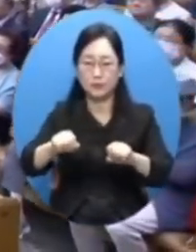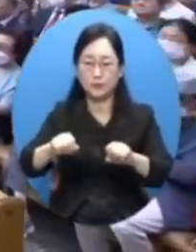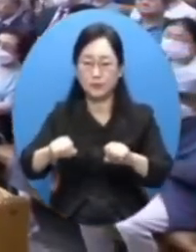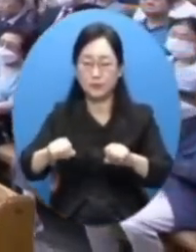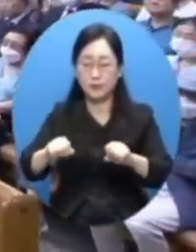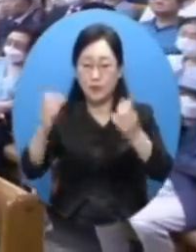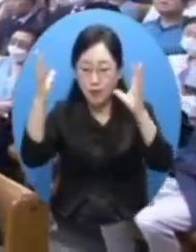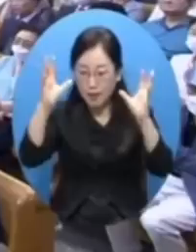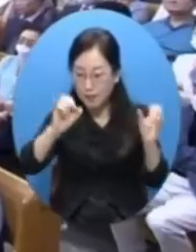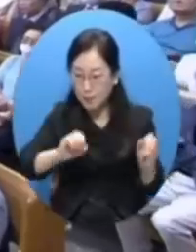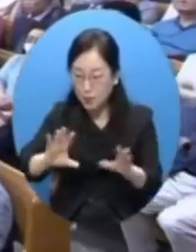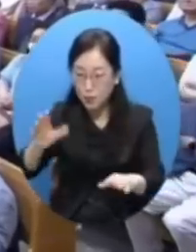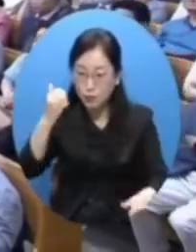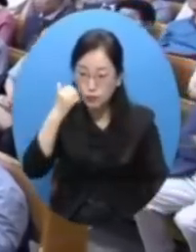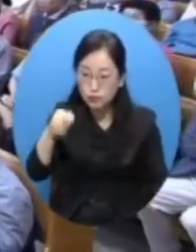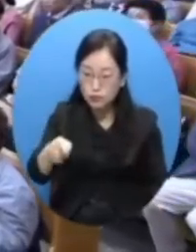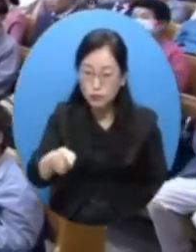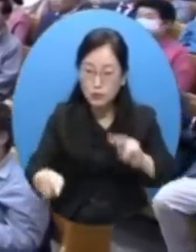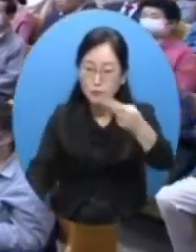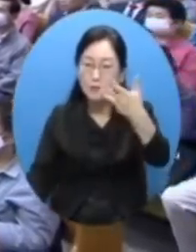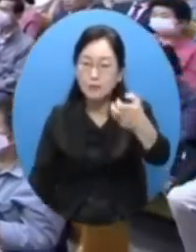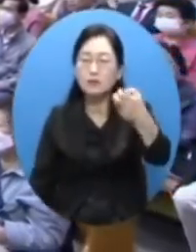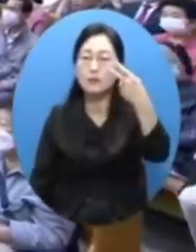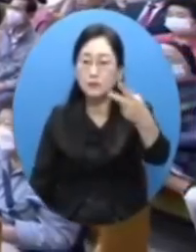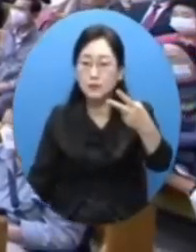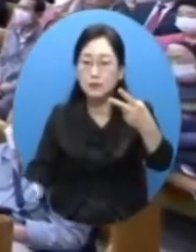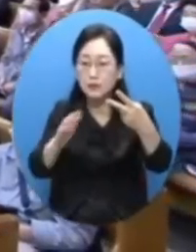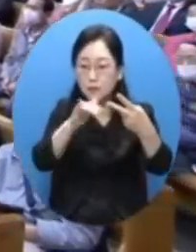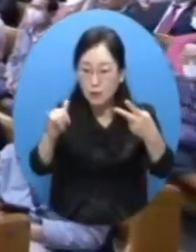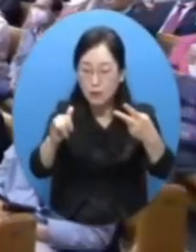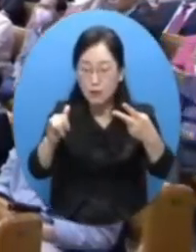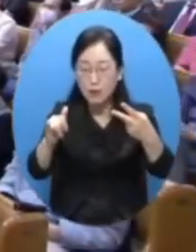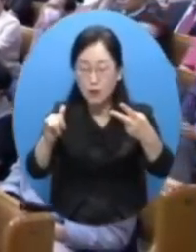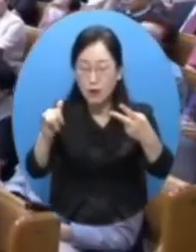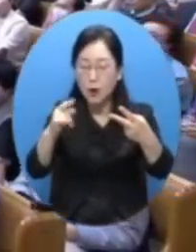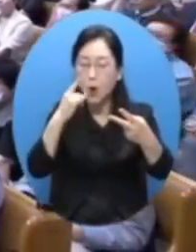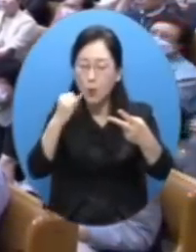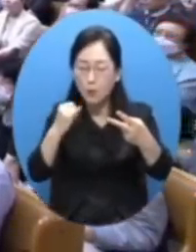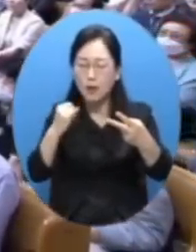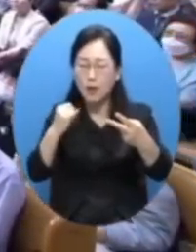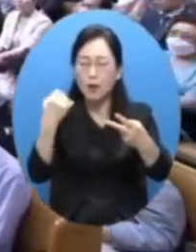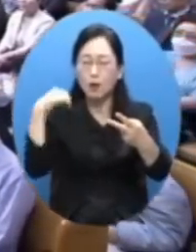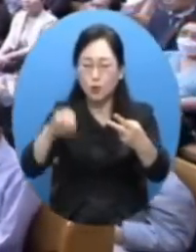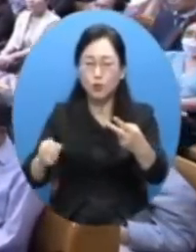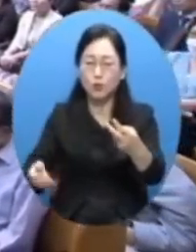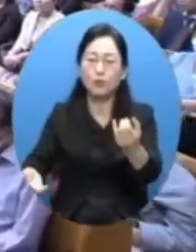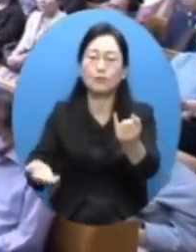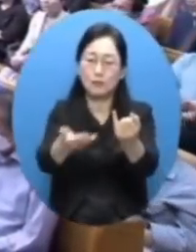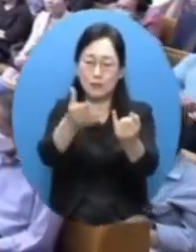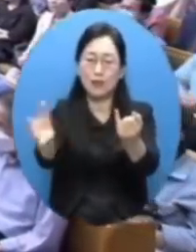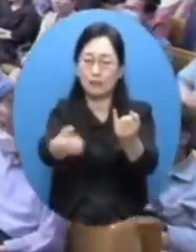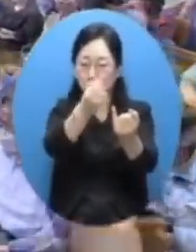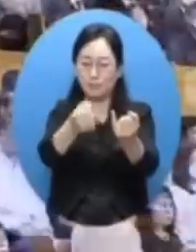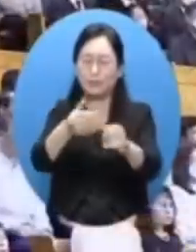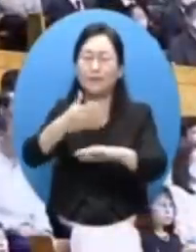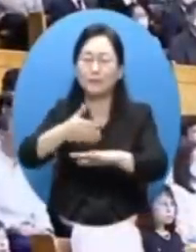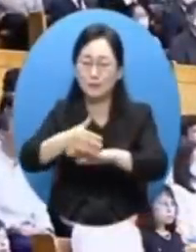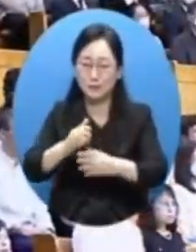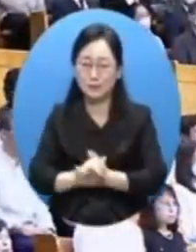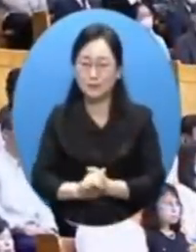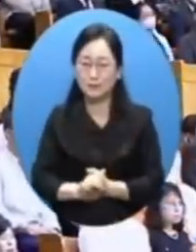아이를 버렸던 엄마 중에 282명의 아이가 다시 어머 품으로 돌아갔습니다. 얼마나 감사한지요.